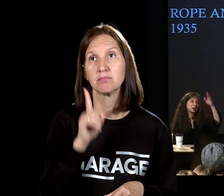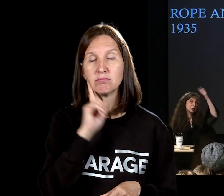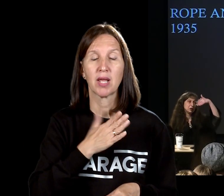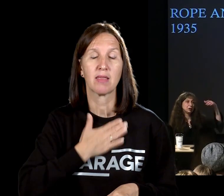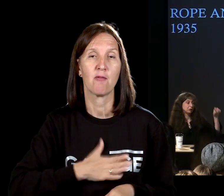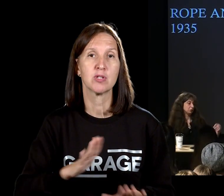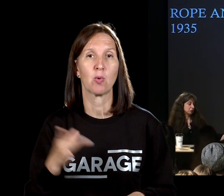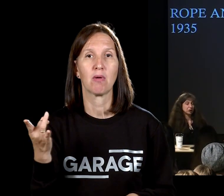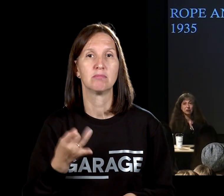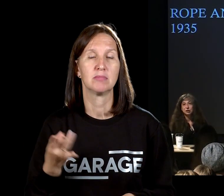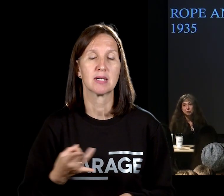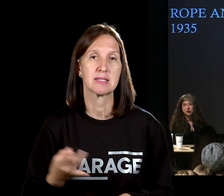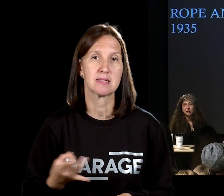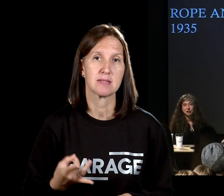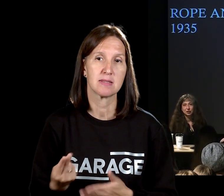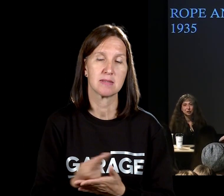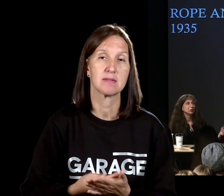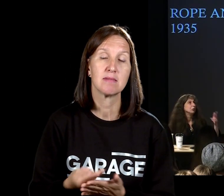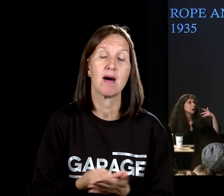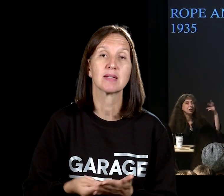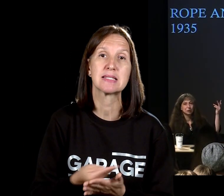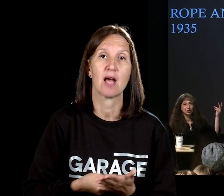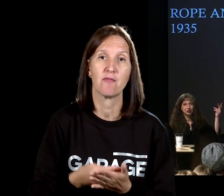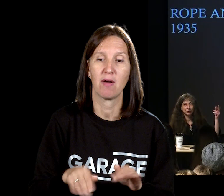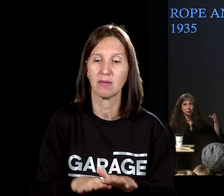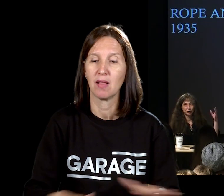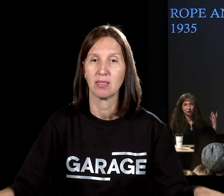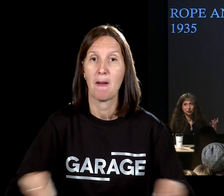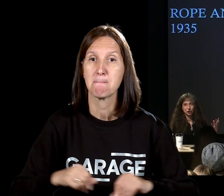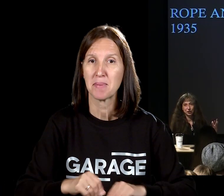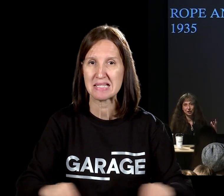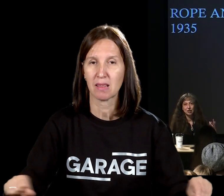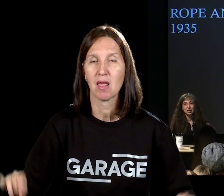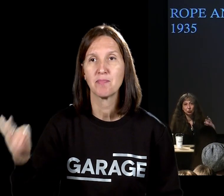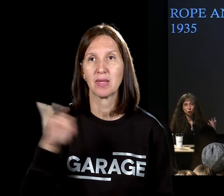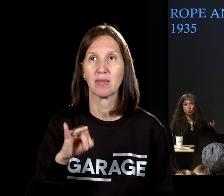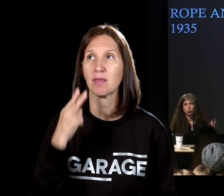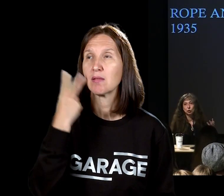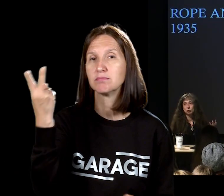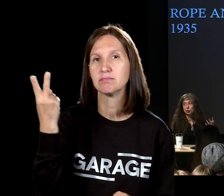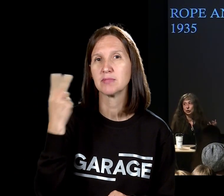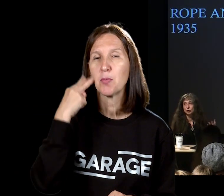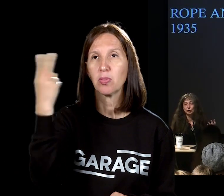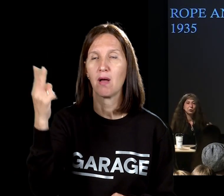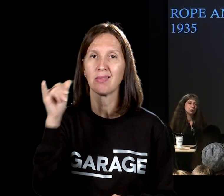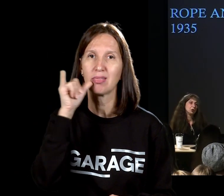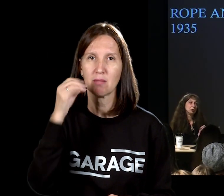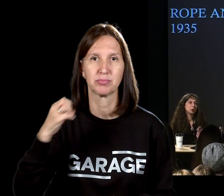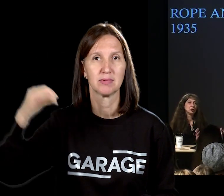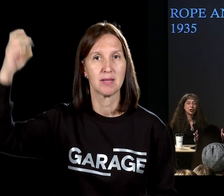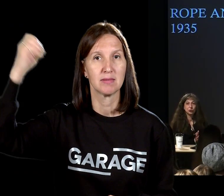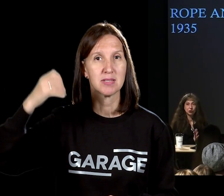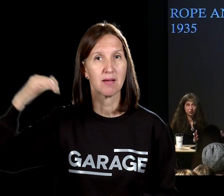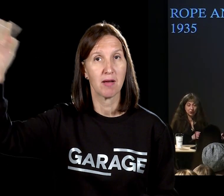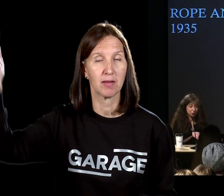чтобы рисовать на песке, да, наблюдать дым сигареты, потому что это движение, то, что существует в живописи, может